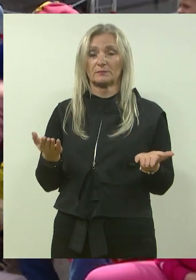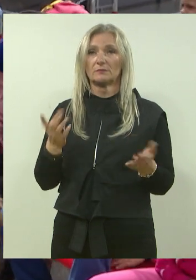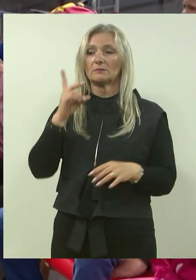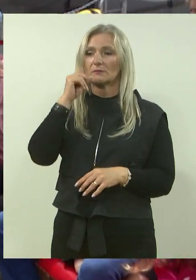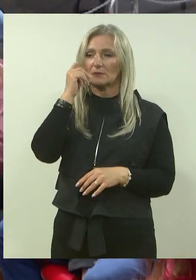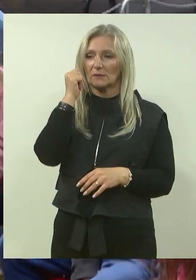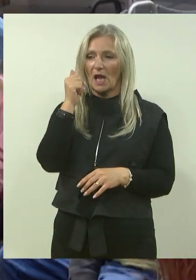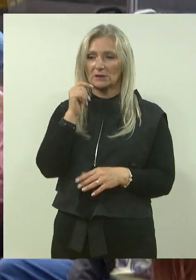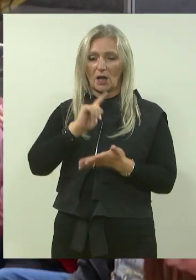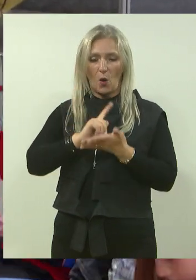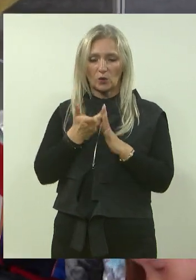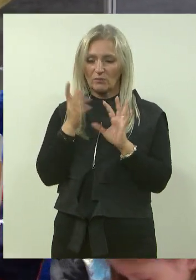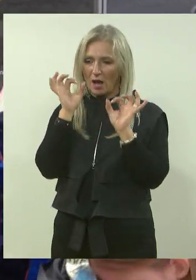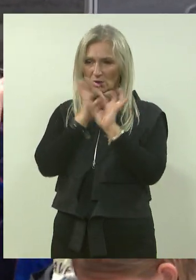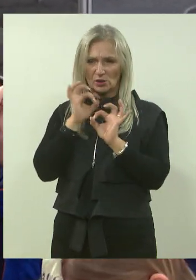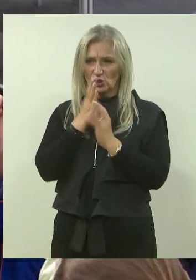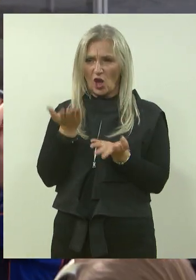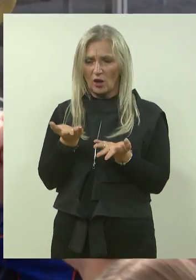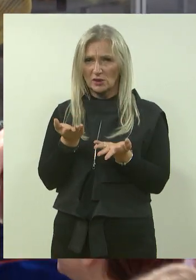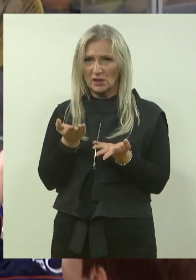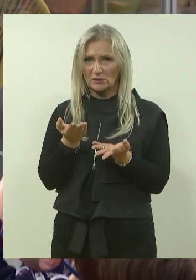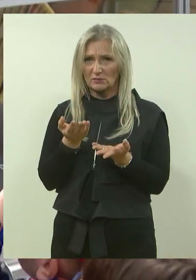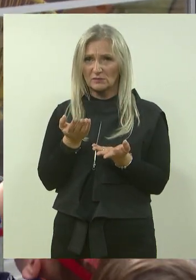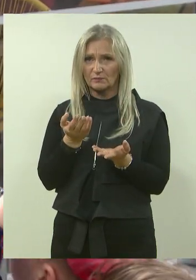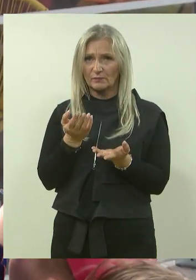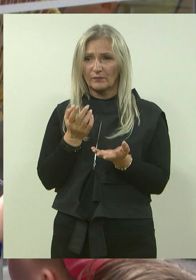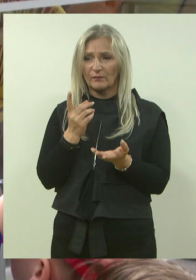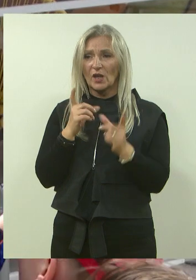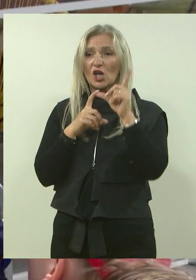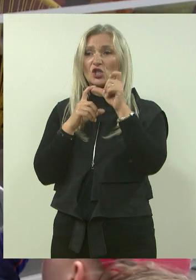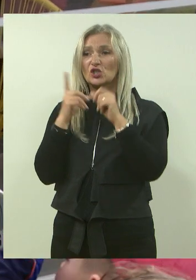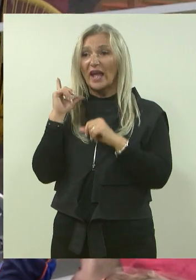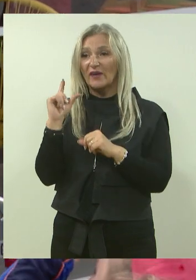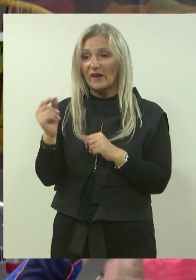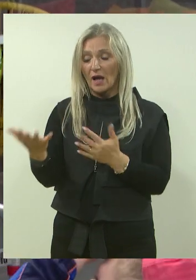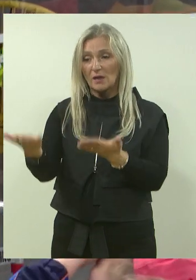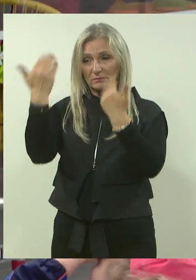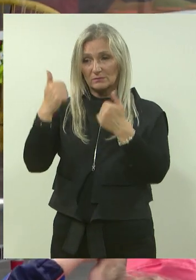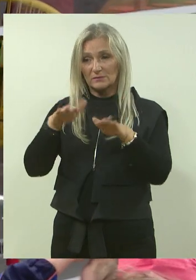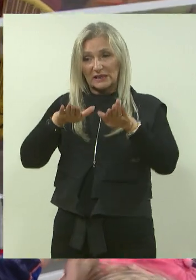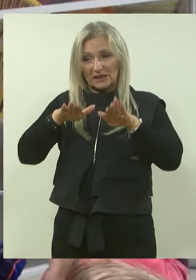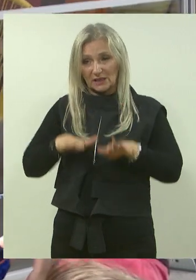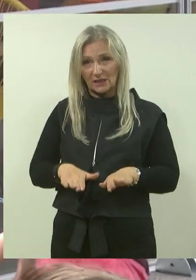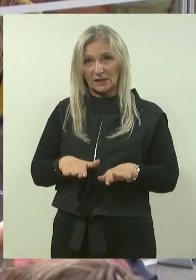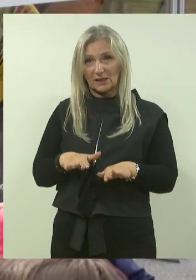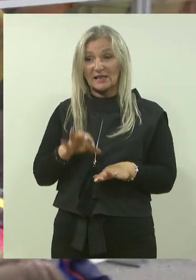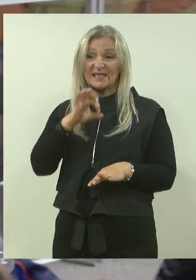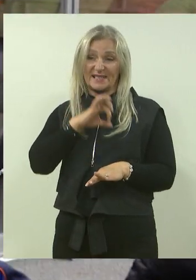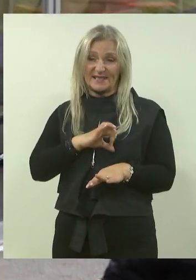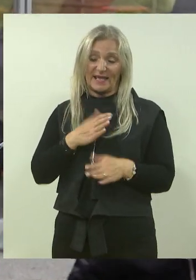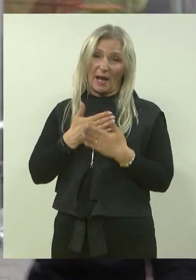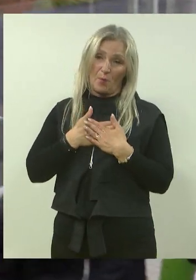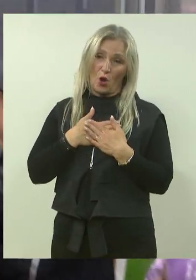Jape je mam žal bile, pak je štefeka posel v svoje krile. Sinek